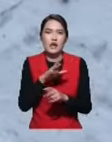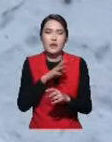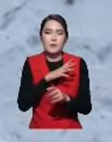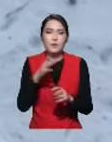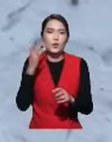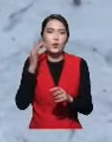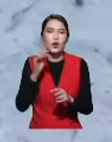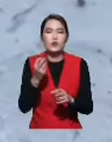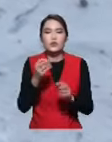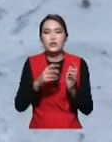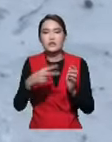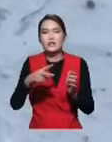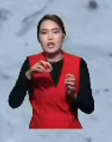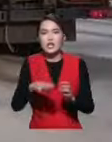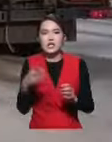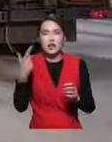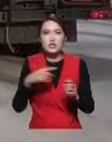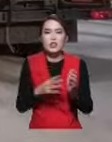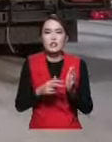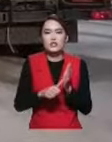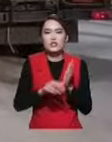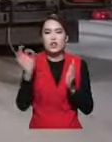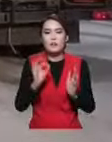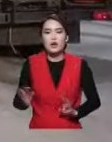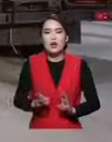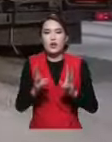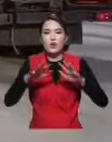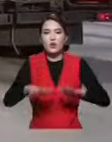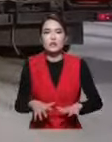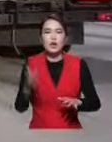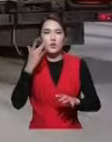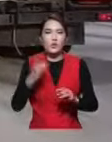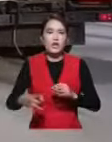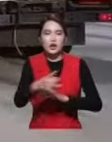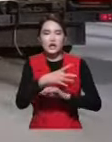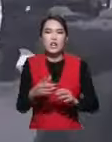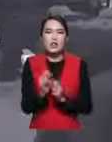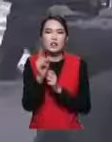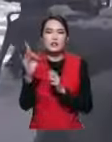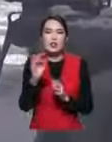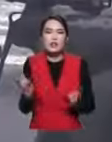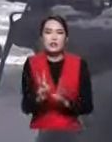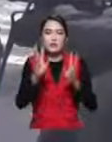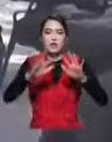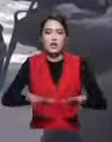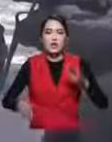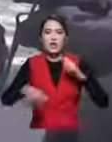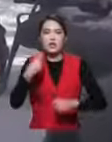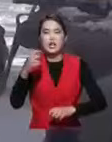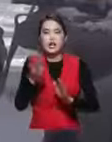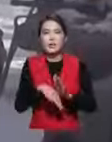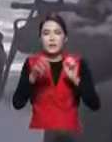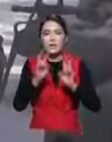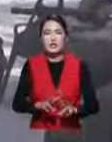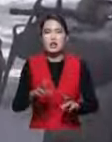брат получил 60% ожогов тела. По данным ДЧС, за год в регионе произошло 11 пожаров из-за нарушения правил